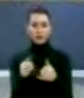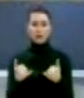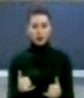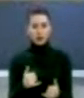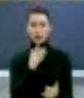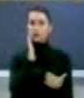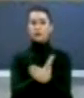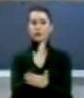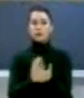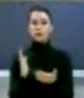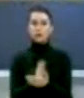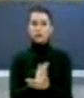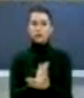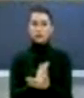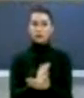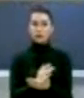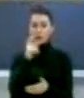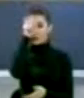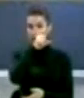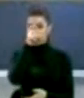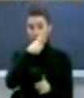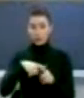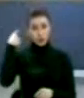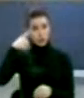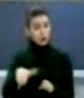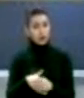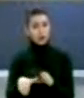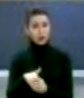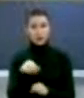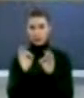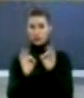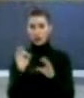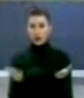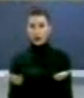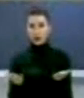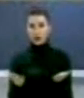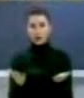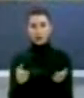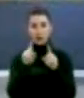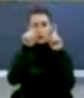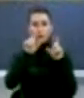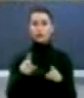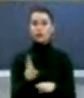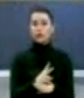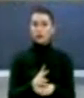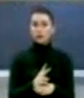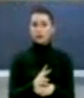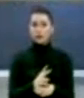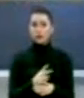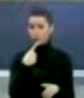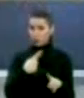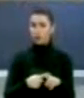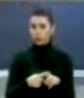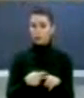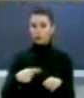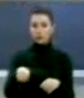nda etnicitetin e njerëzve që kanë me u punësu në për institucione publike. Edhe shumë mirë e thamë përfaqësues